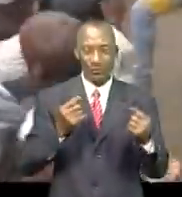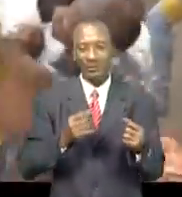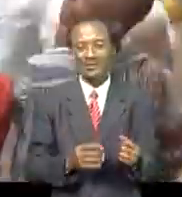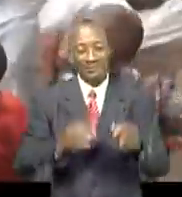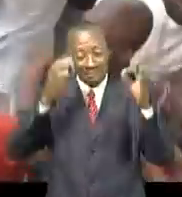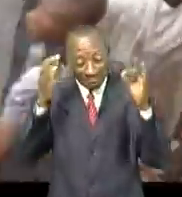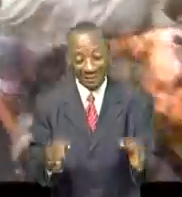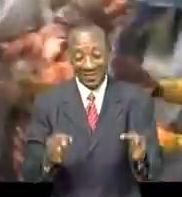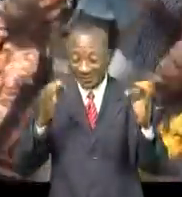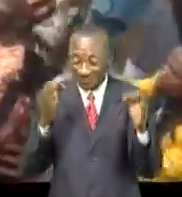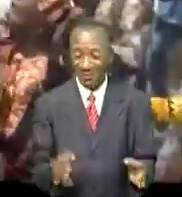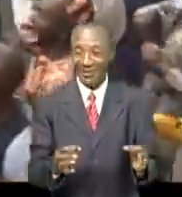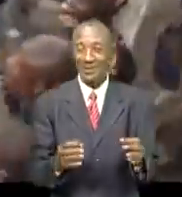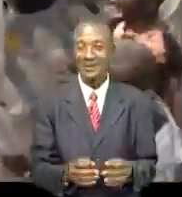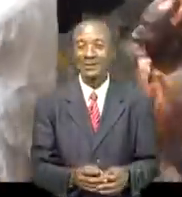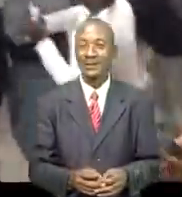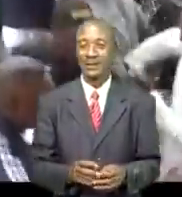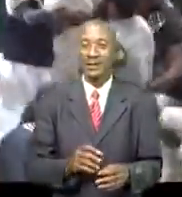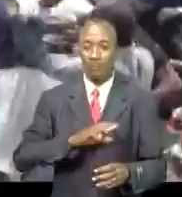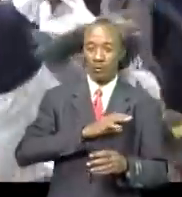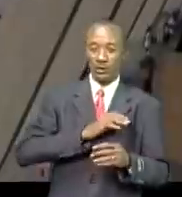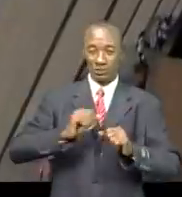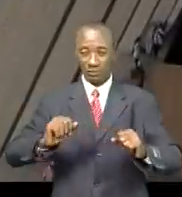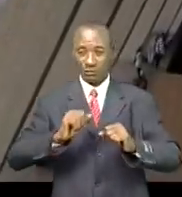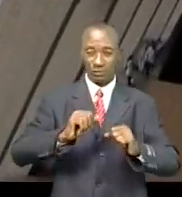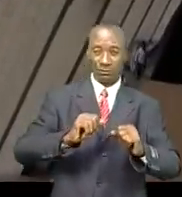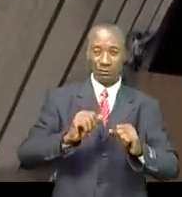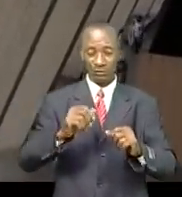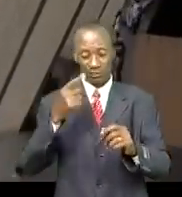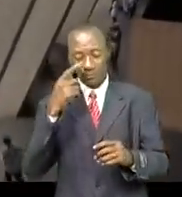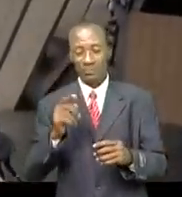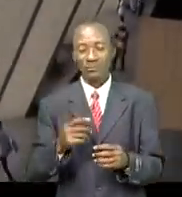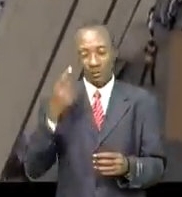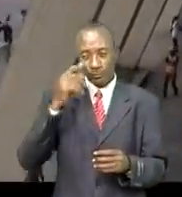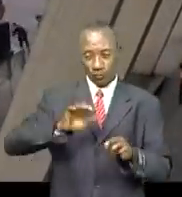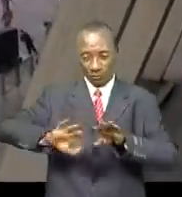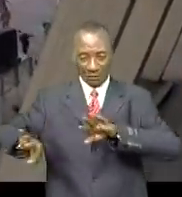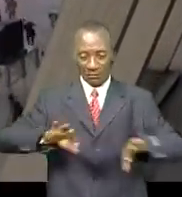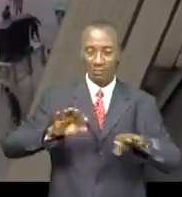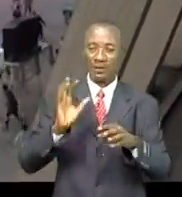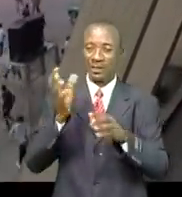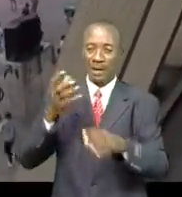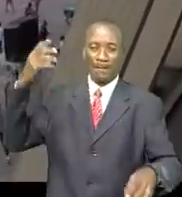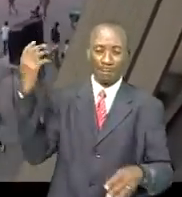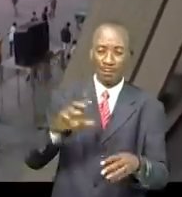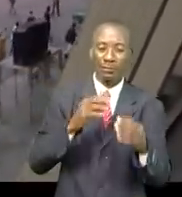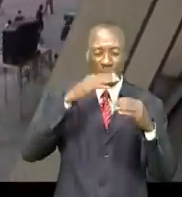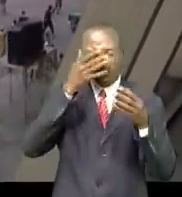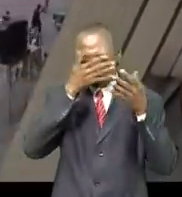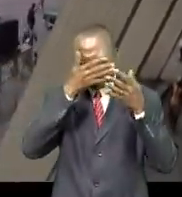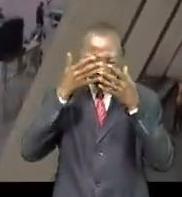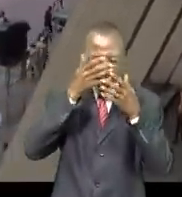réussi à disperser les fauteurs de troubles à coups de grenades lacrymogènes. 4 véhicules de la police ont